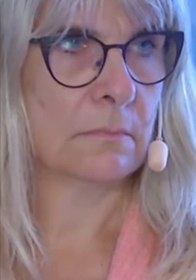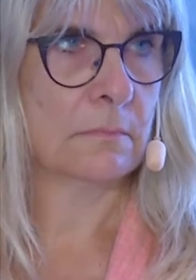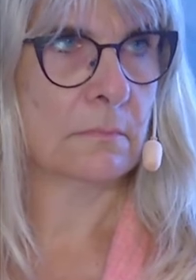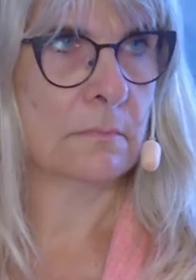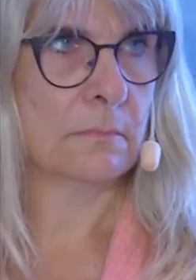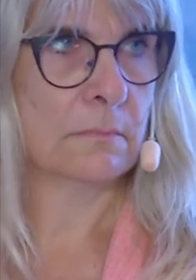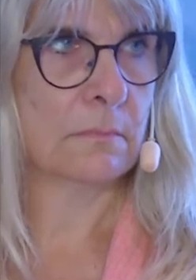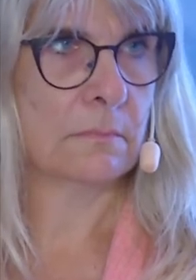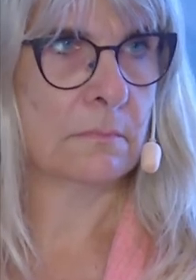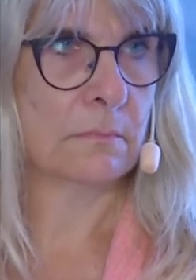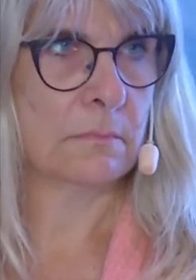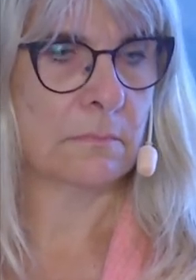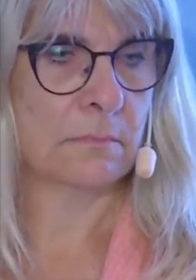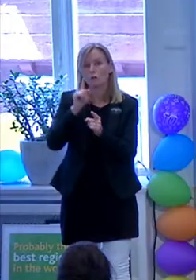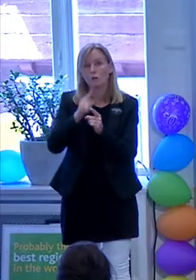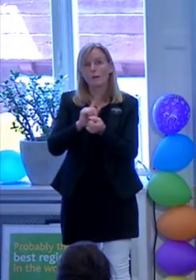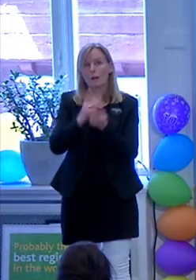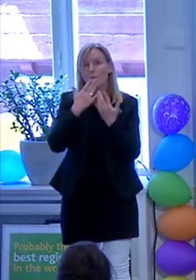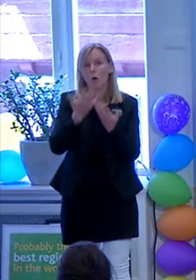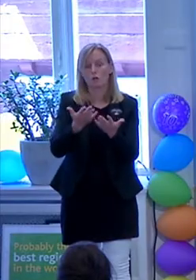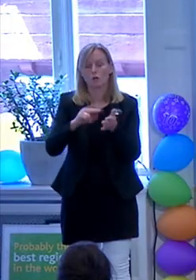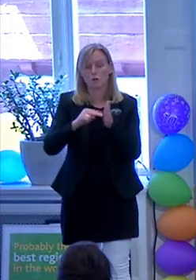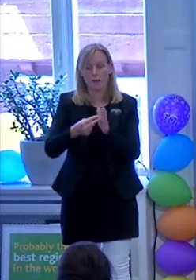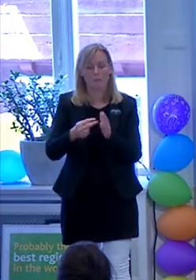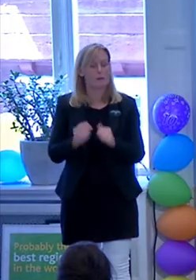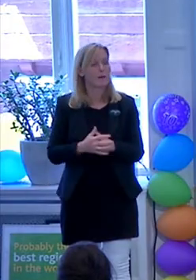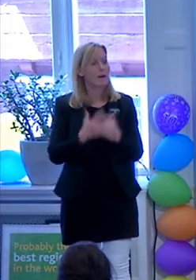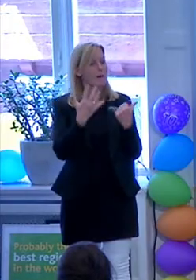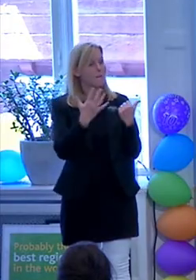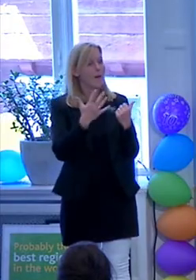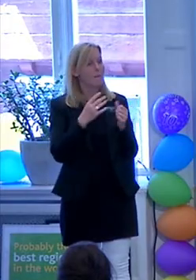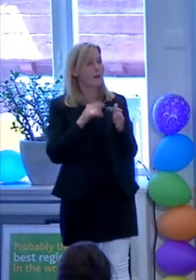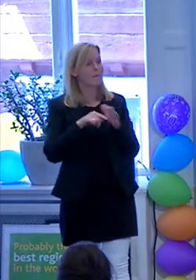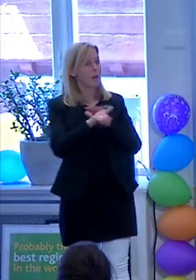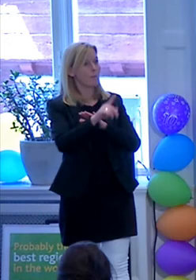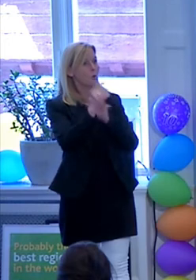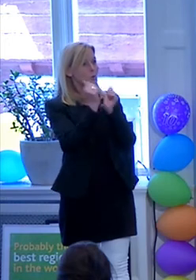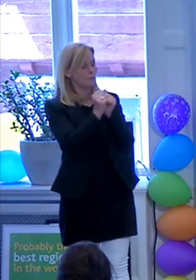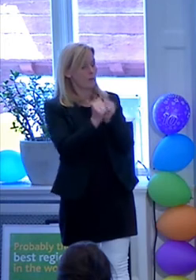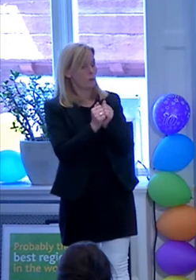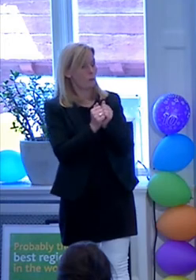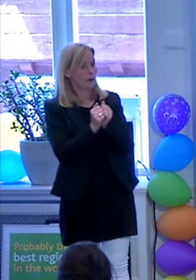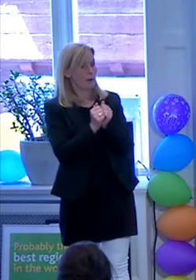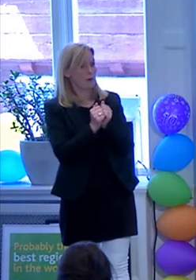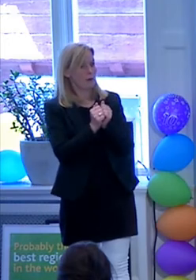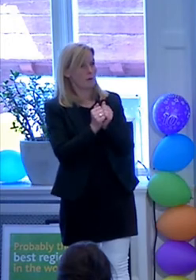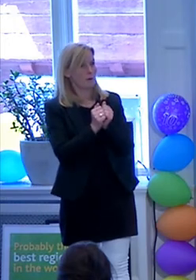att man ska kunna göra en bra affär i Sverige. Vi hörde fem framgångsfaktorer här